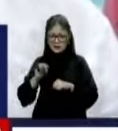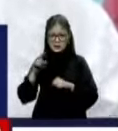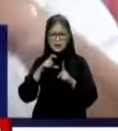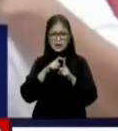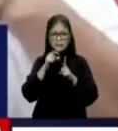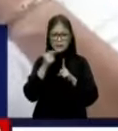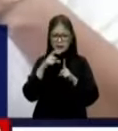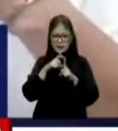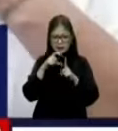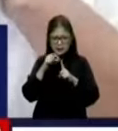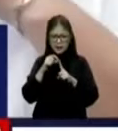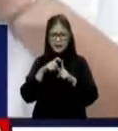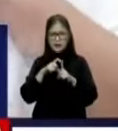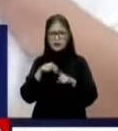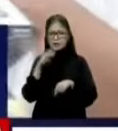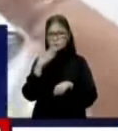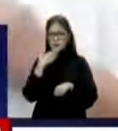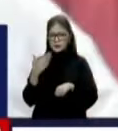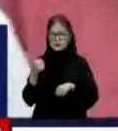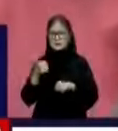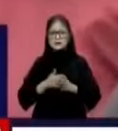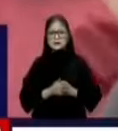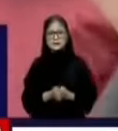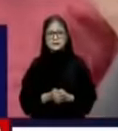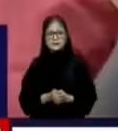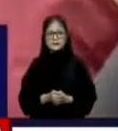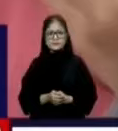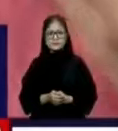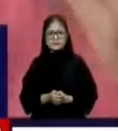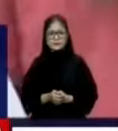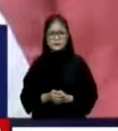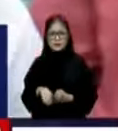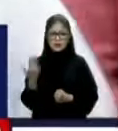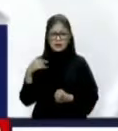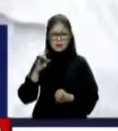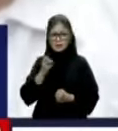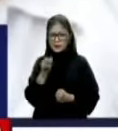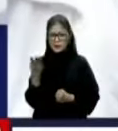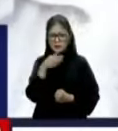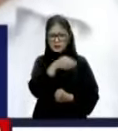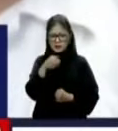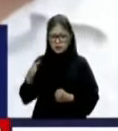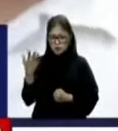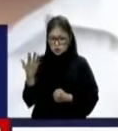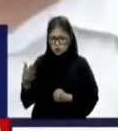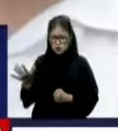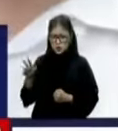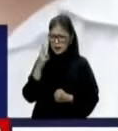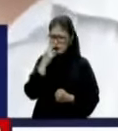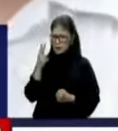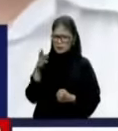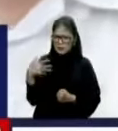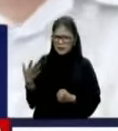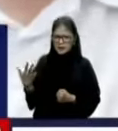Republik Indonesia juga. Terima kasih. Tadi kan sudah beberapa blusukan ke beberapa TPS, Pak. Ya. Apa sih Pak yang didapati dari Bapak